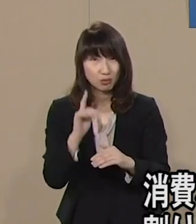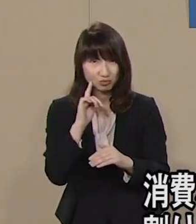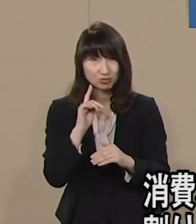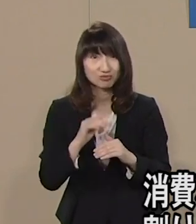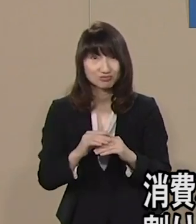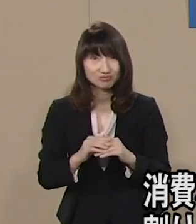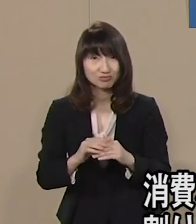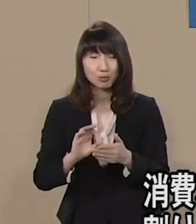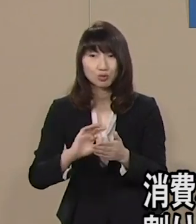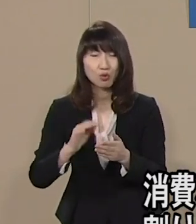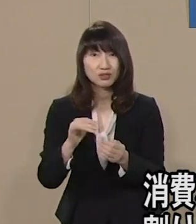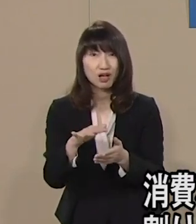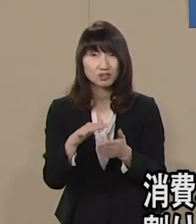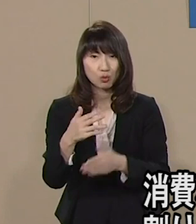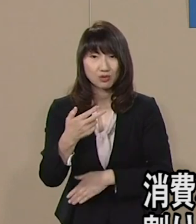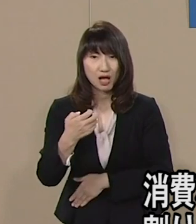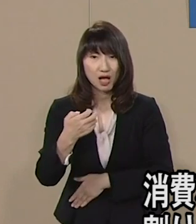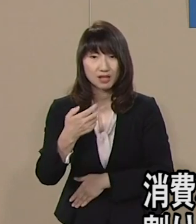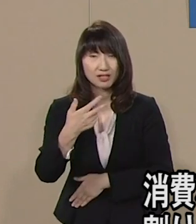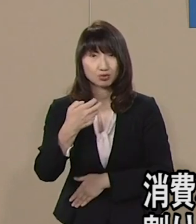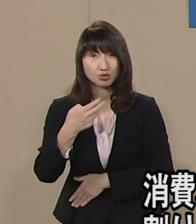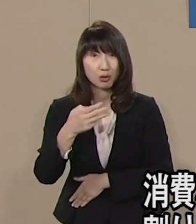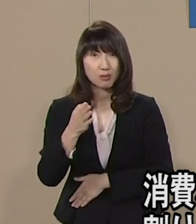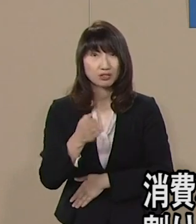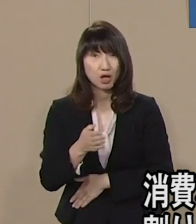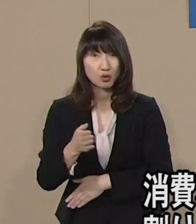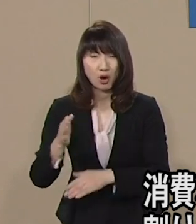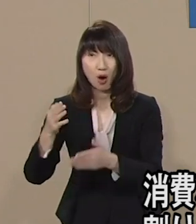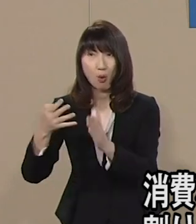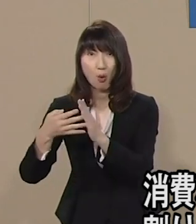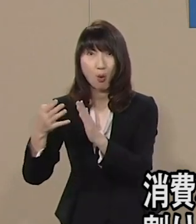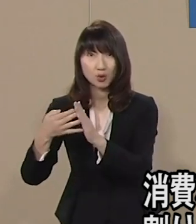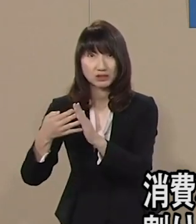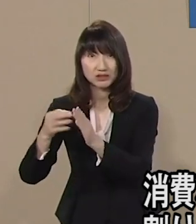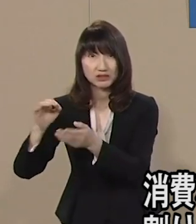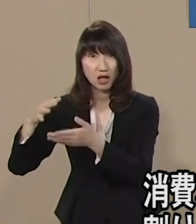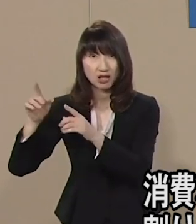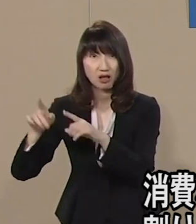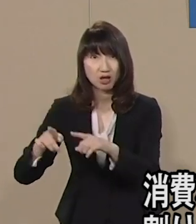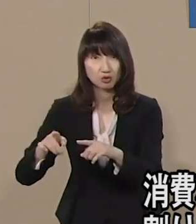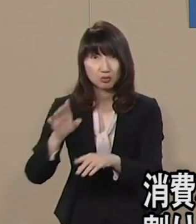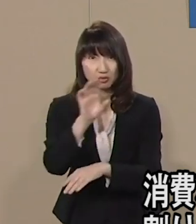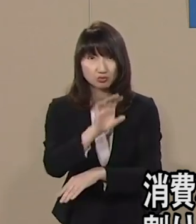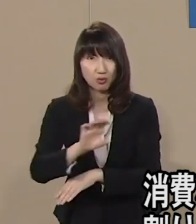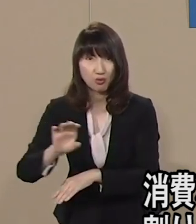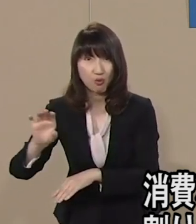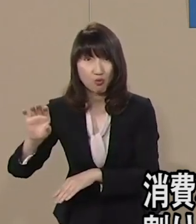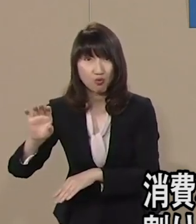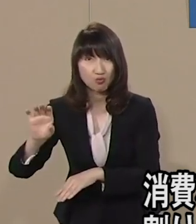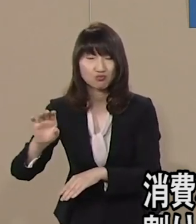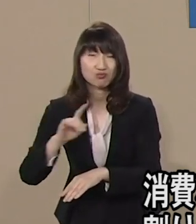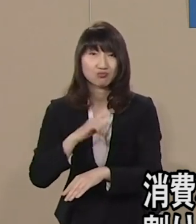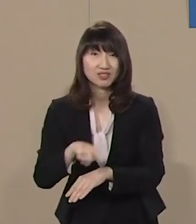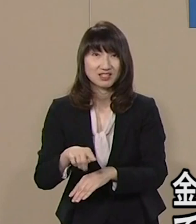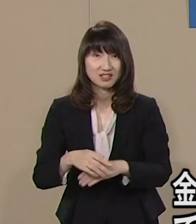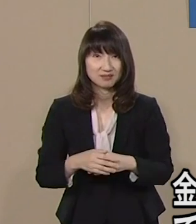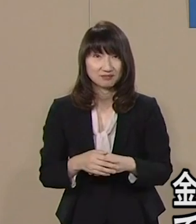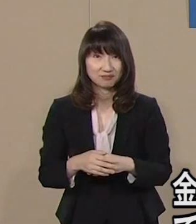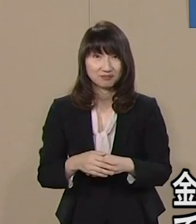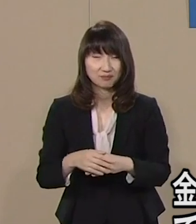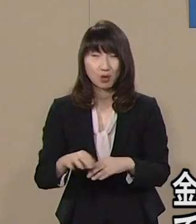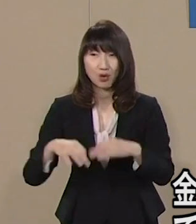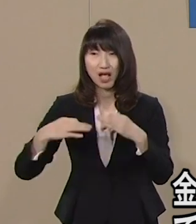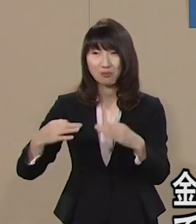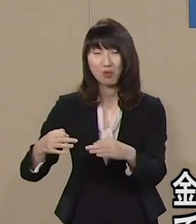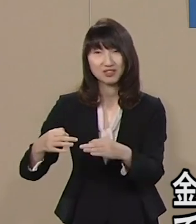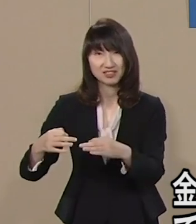税収の実に約73%が法人税収の減少分に割り当てられていた k さんが成り立ちます金